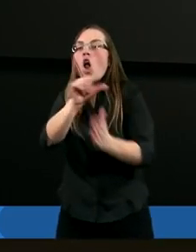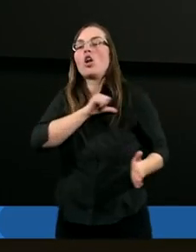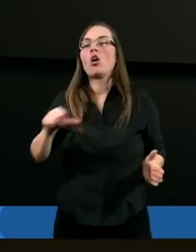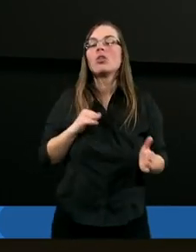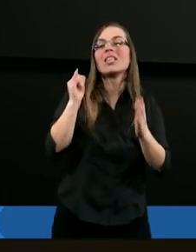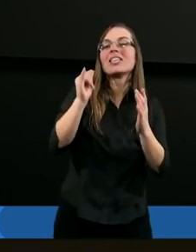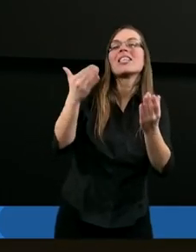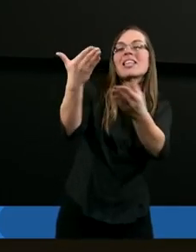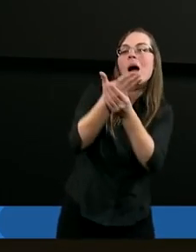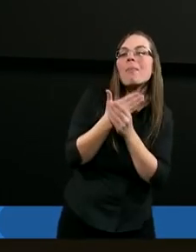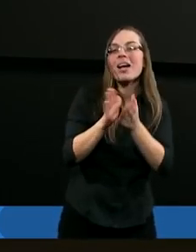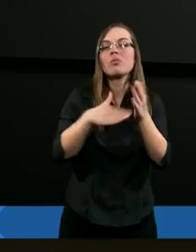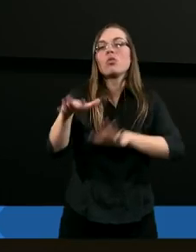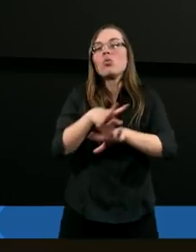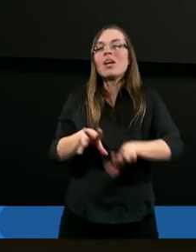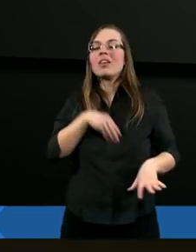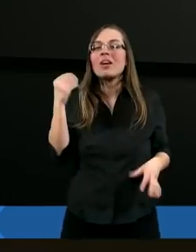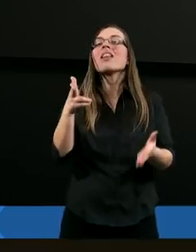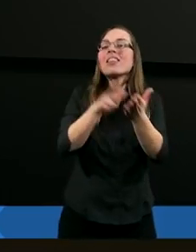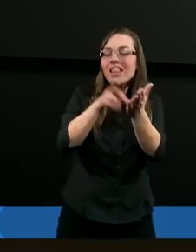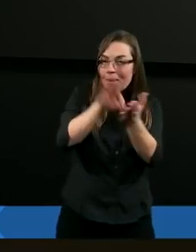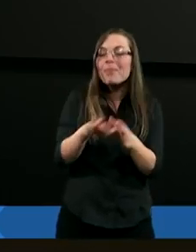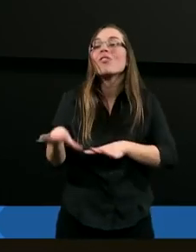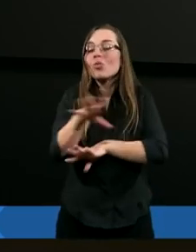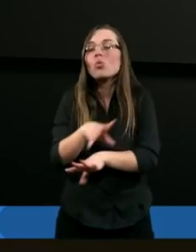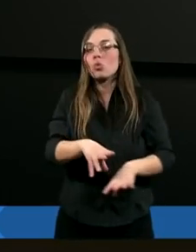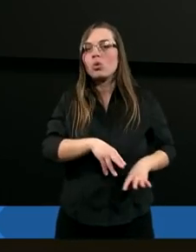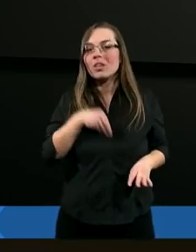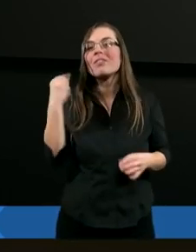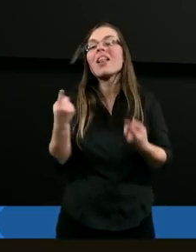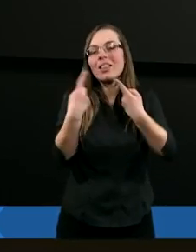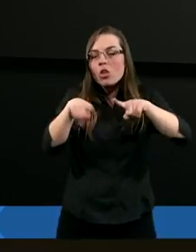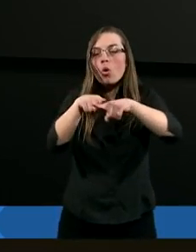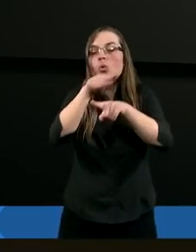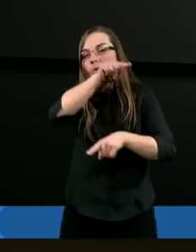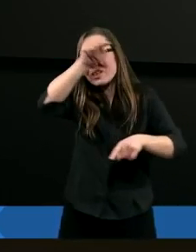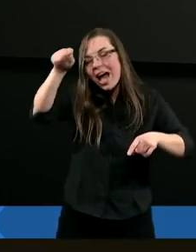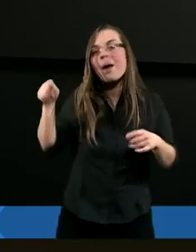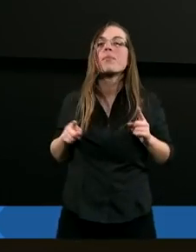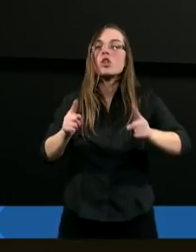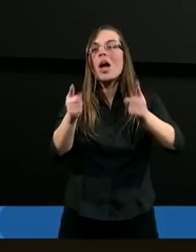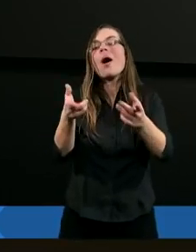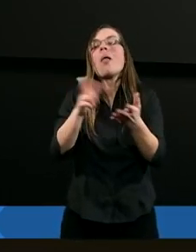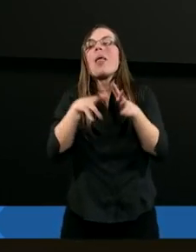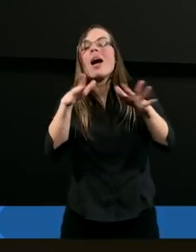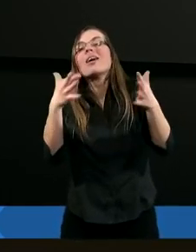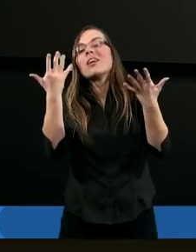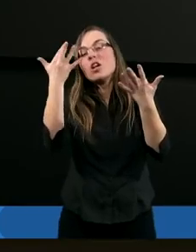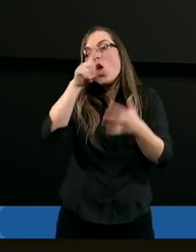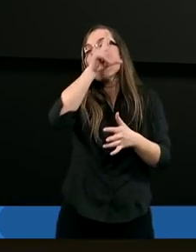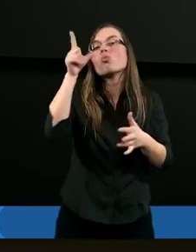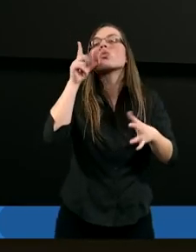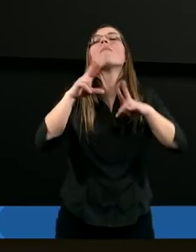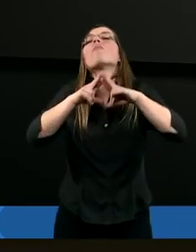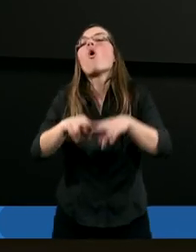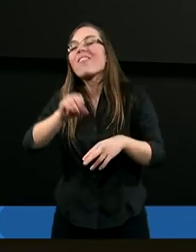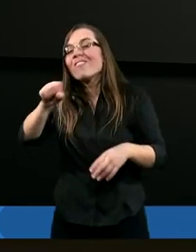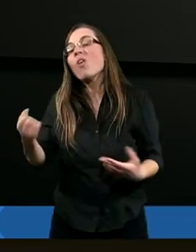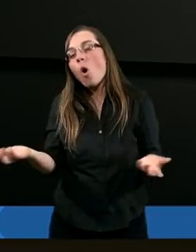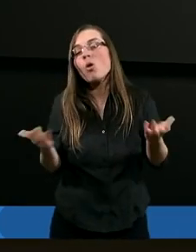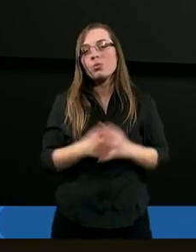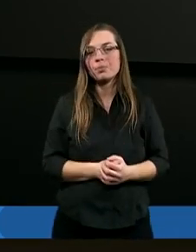i zapraszają Ducha Świętego i na pewno Duch Święty wykonuje tam dzieło, na ile ludzie pozwolą.